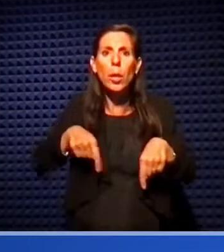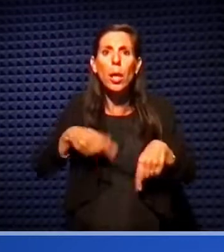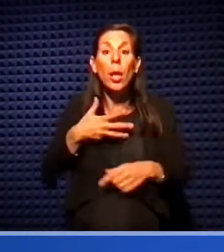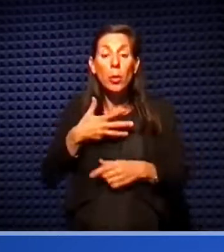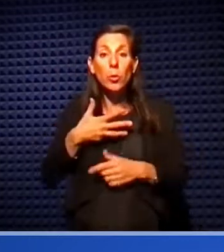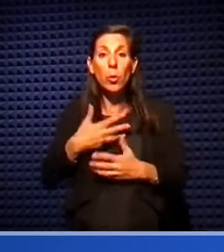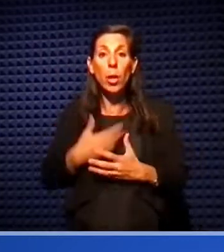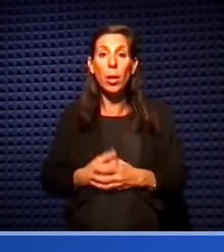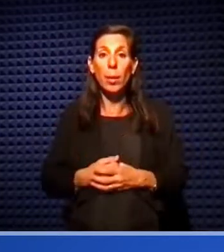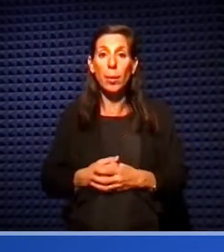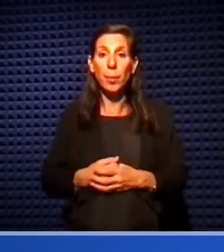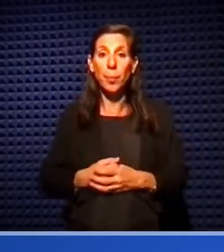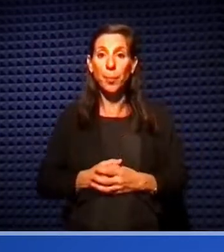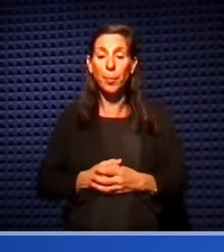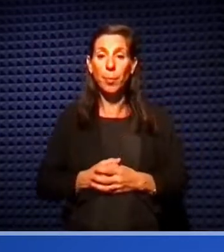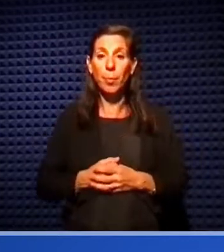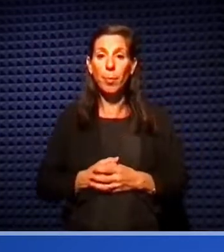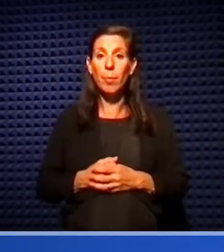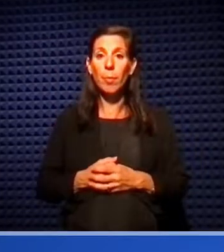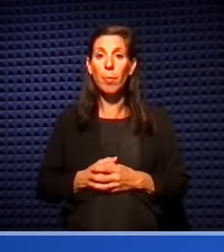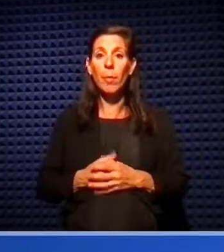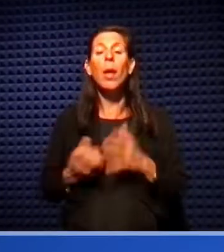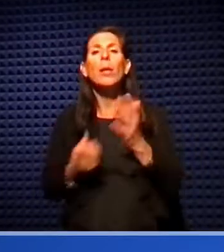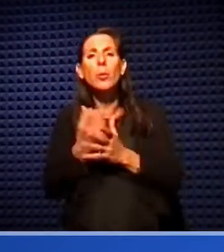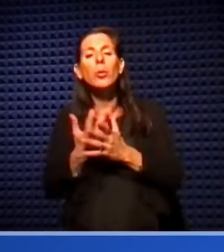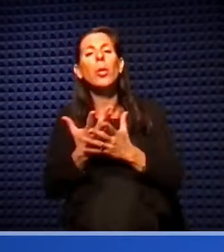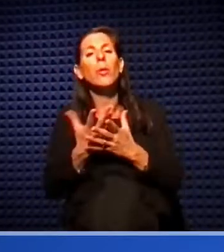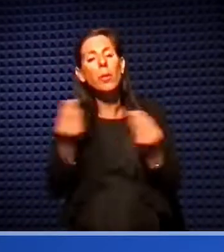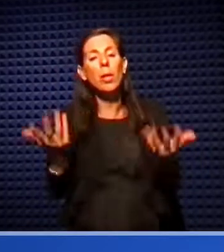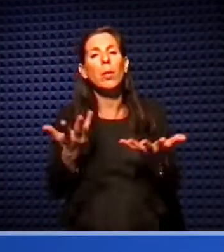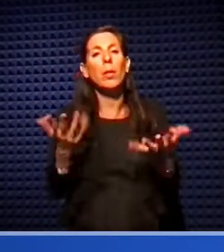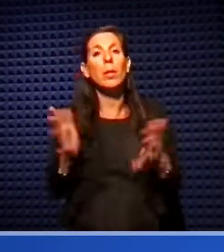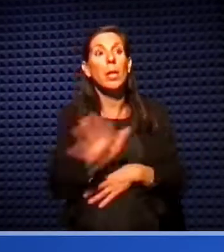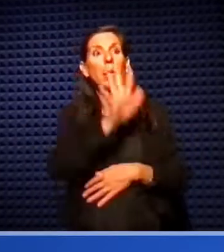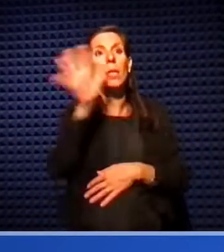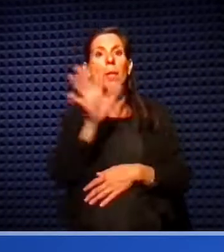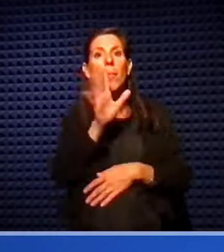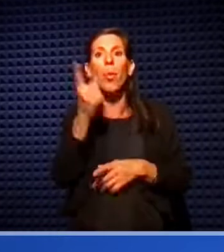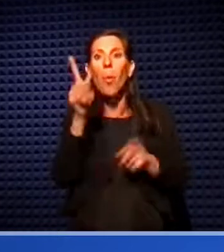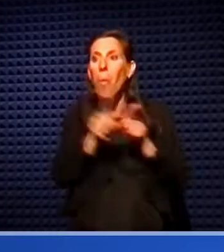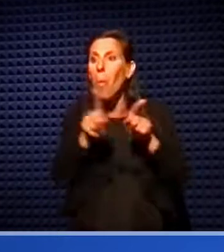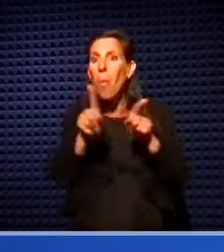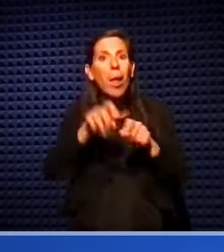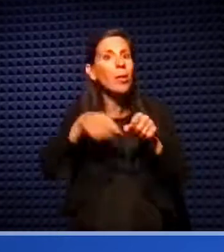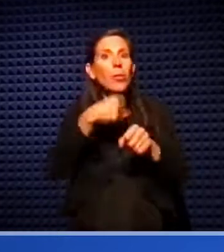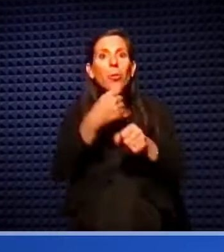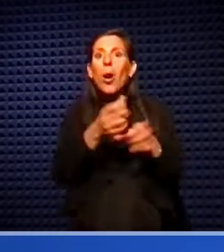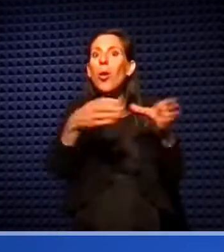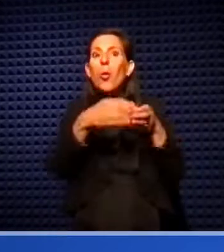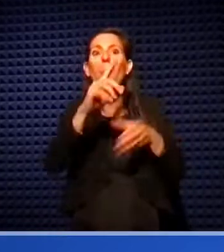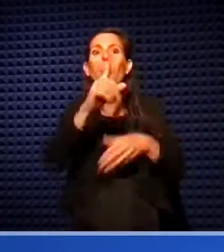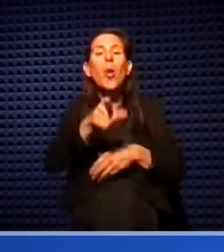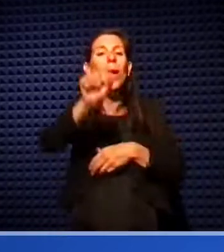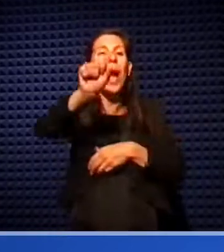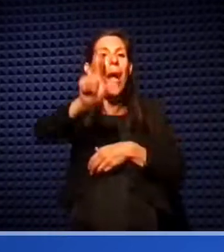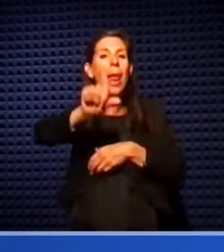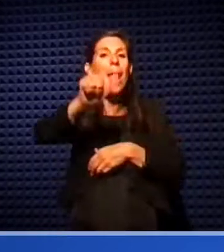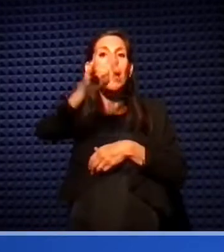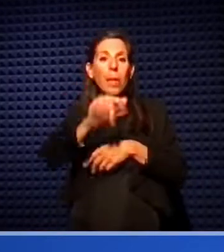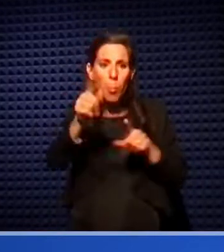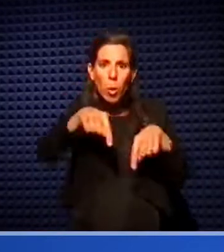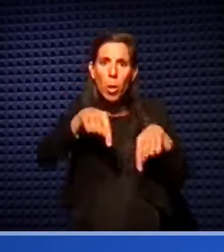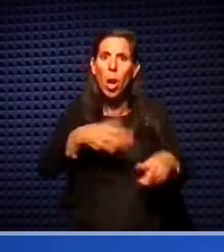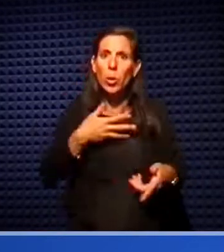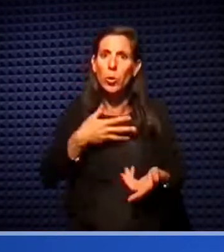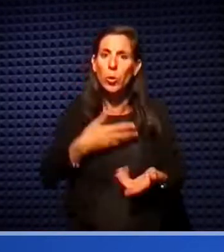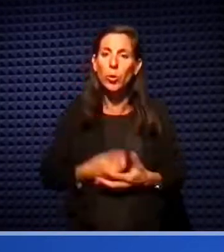أقعي لهم إذا قيقا أيه قدسنا أب حق تهت أوريت مفس عمي زولو سلازي نزن نزن كتفوت أمون لكم إنا بلو دراق أبنات